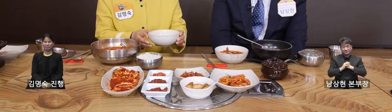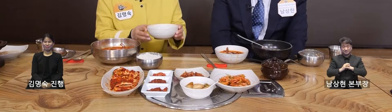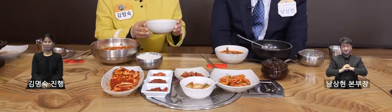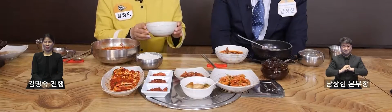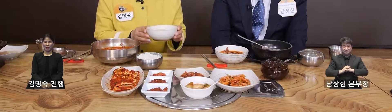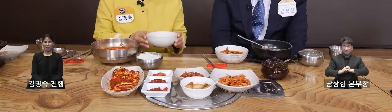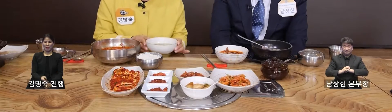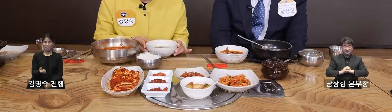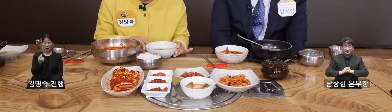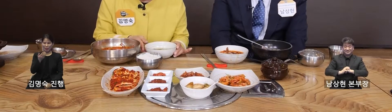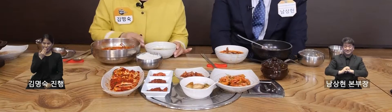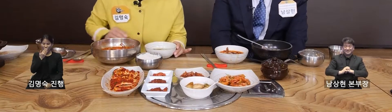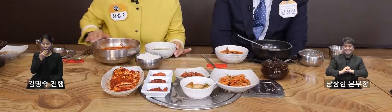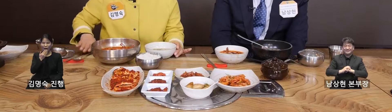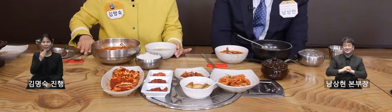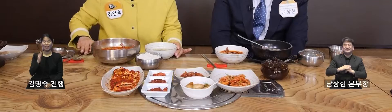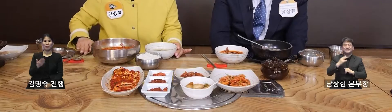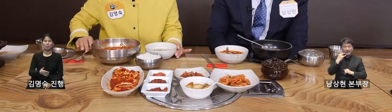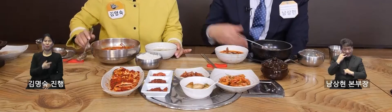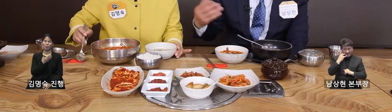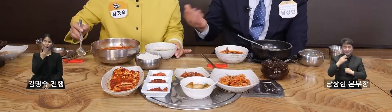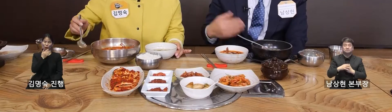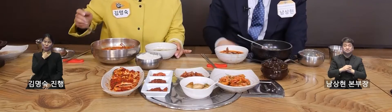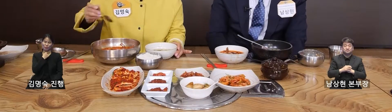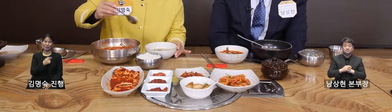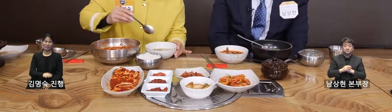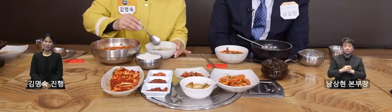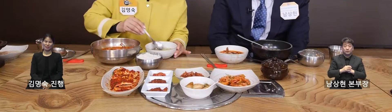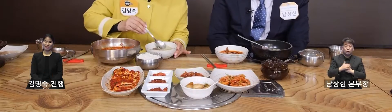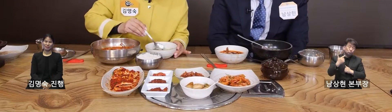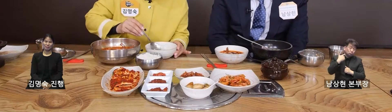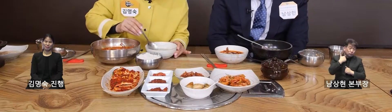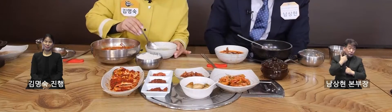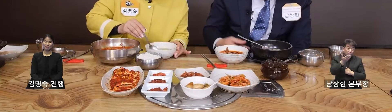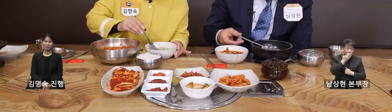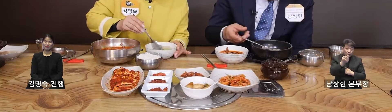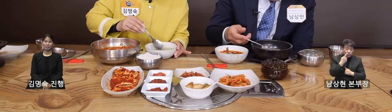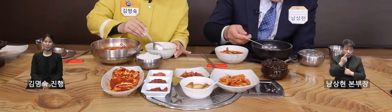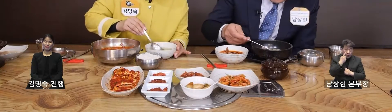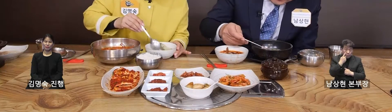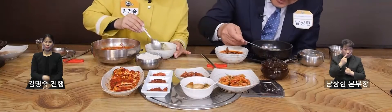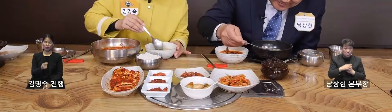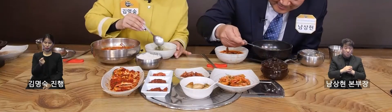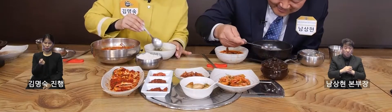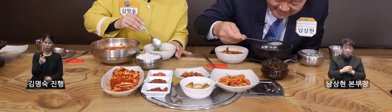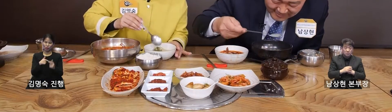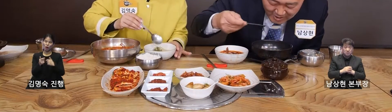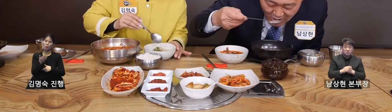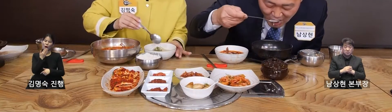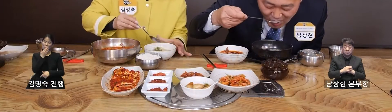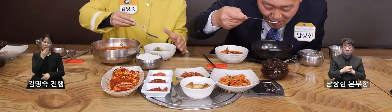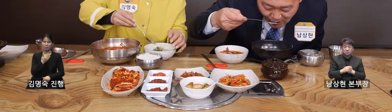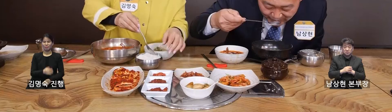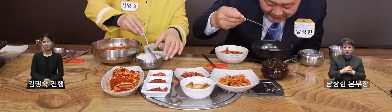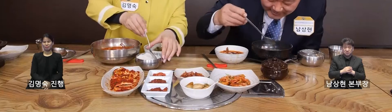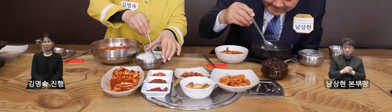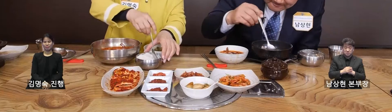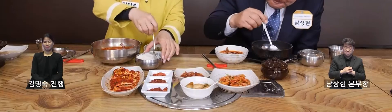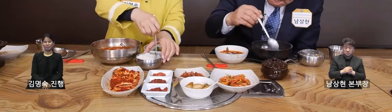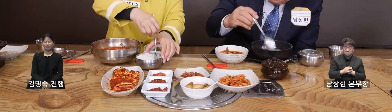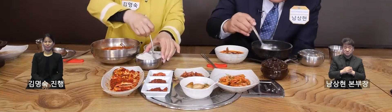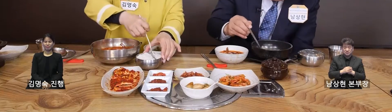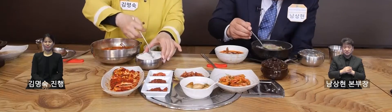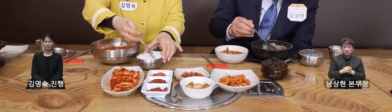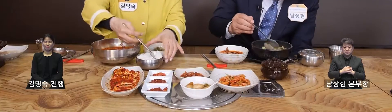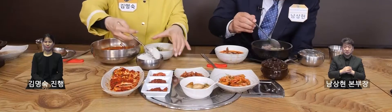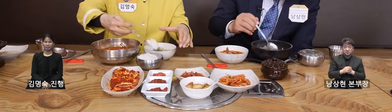땡길 때는 얼른 먹어야 돼요. 네. 아, 자, 육개장도 드셔보시고. 자, 저는 좀만 더 먹어보겠습니다. 그러면